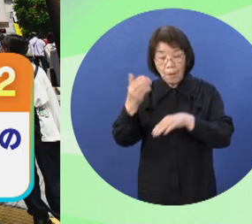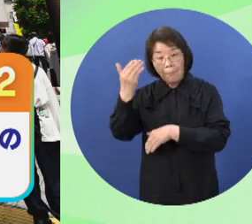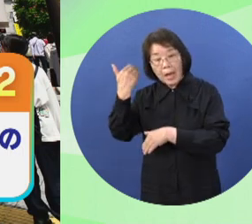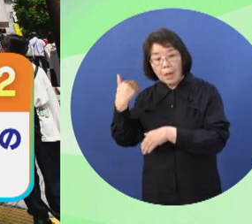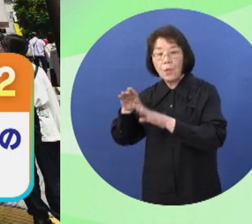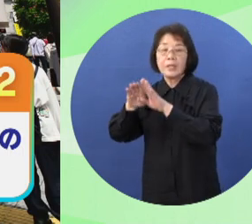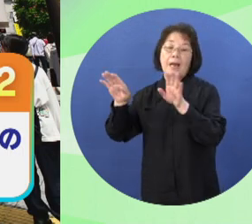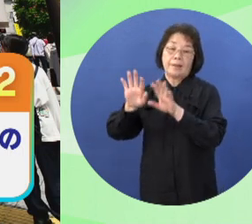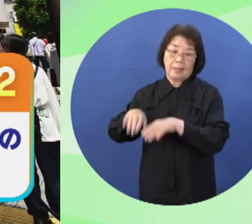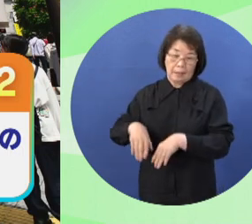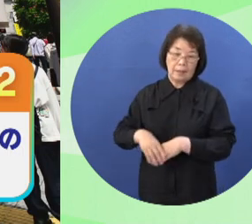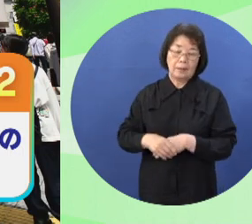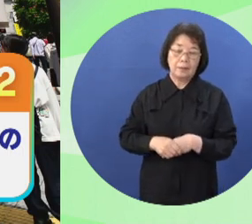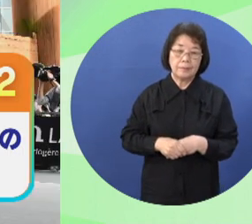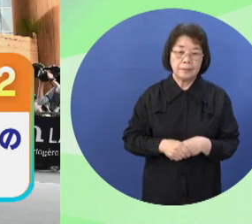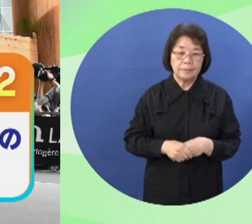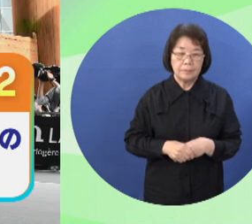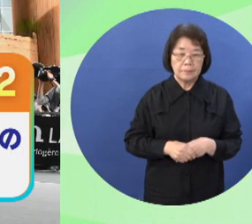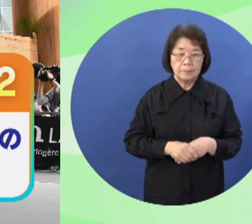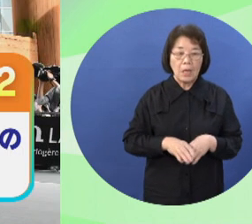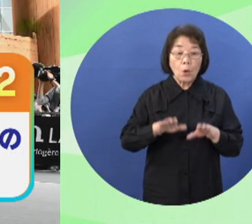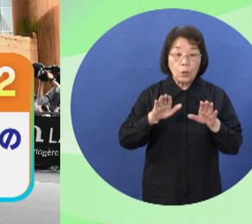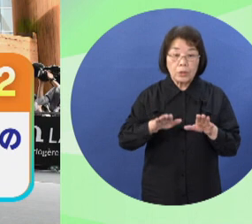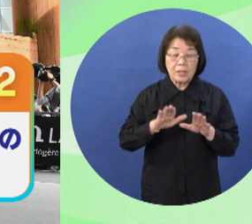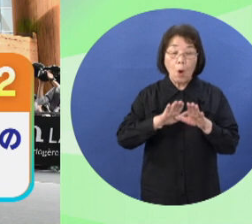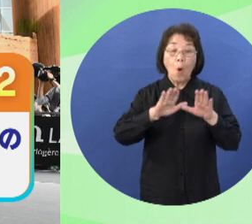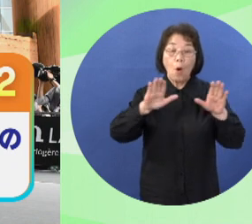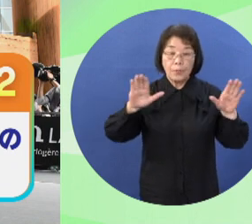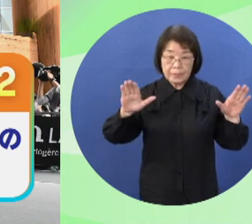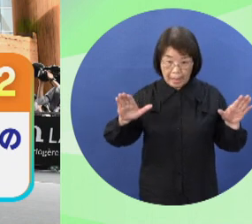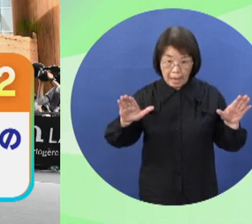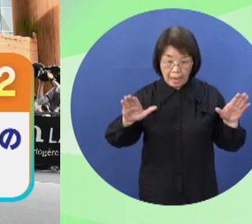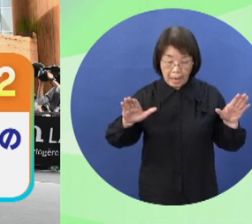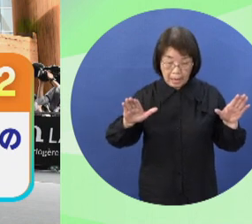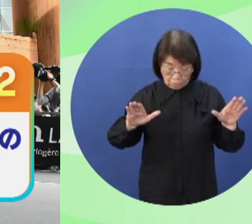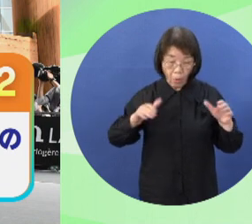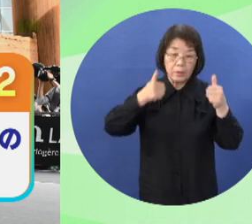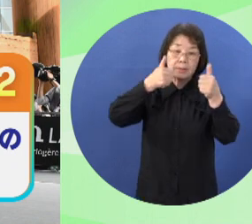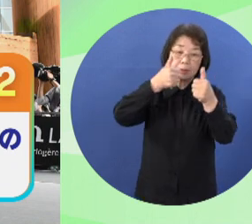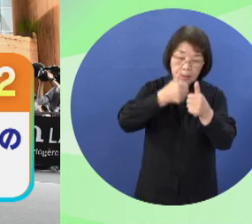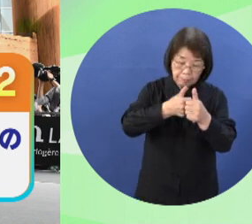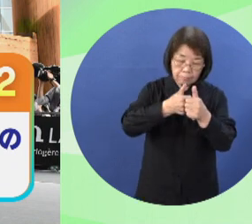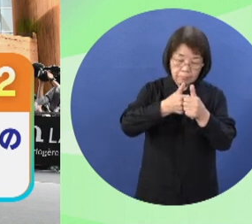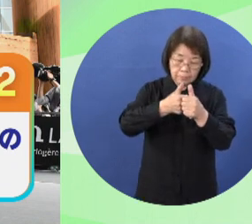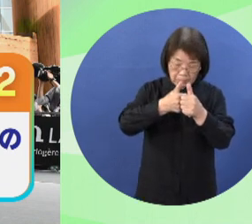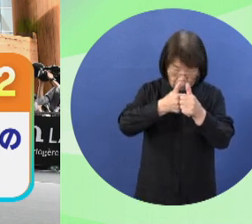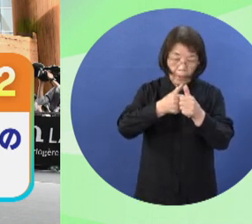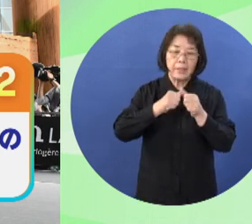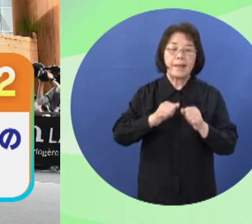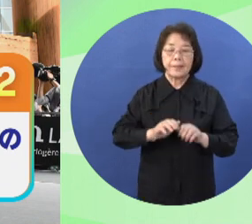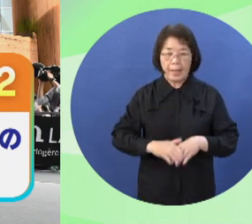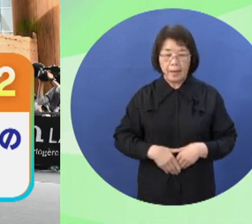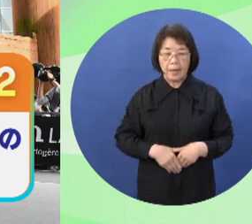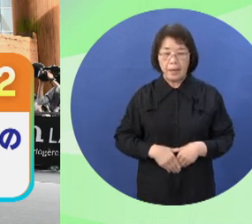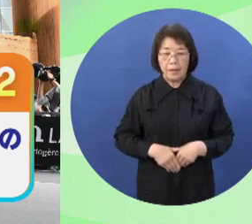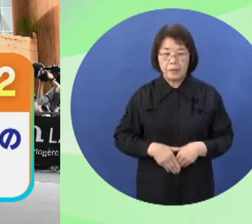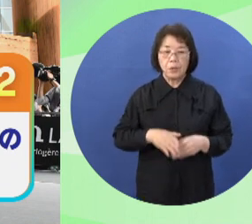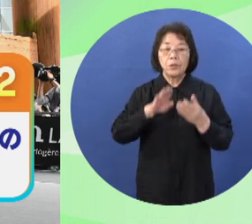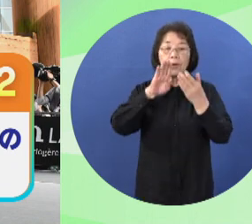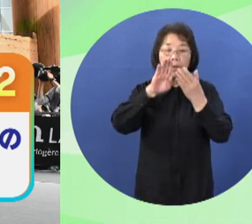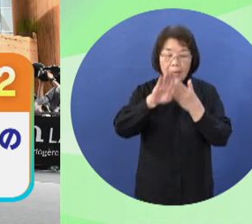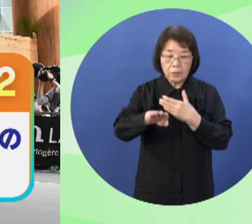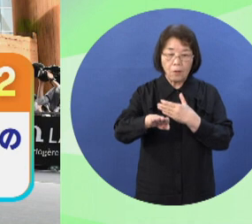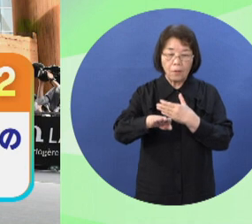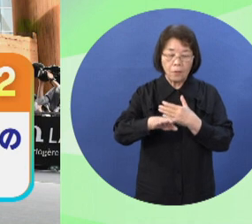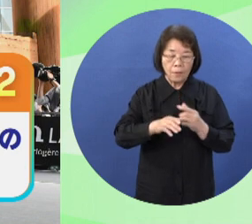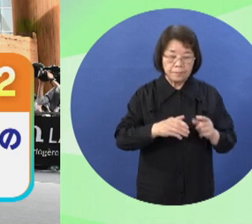で開かれてるんですよ、 はい、 で今年はオープナーといって、開幕戦 をここでやったんですけど、ここから始まっていく世界で、